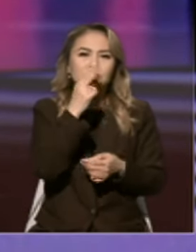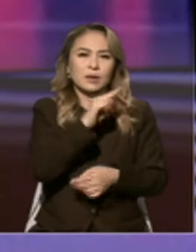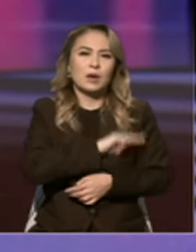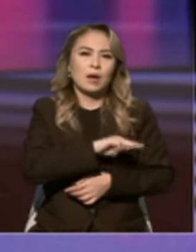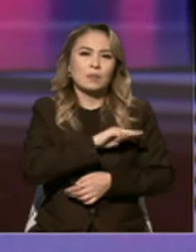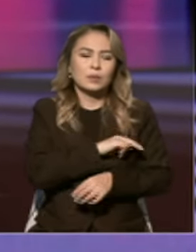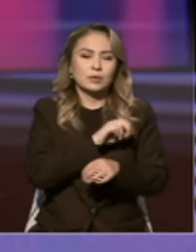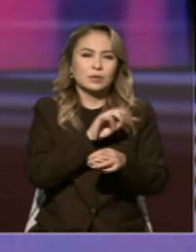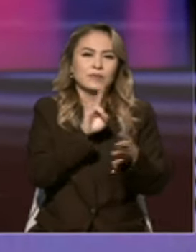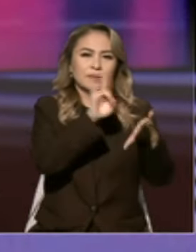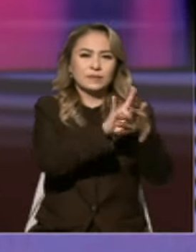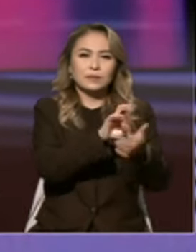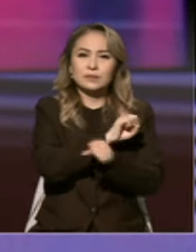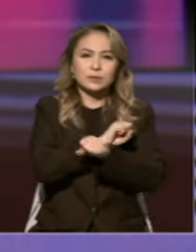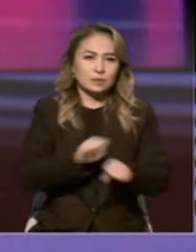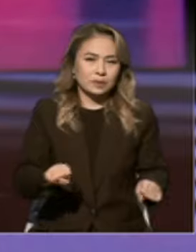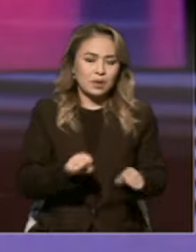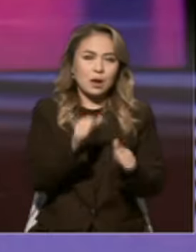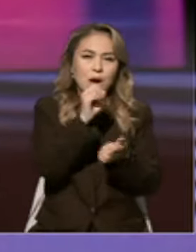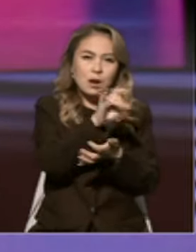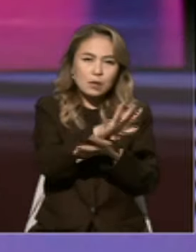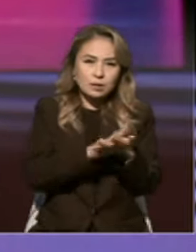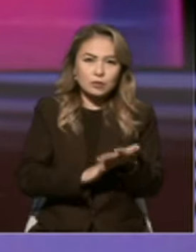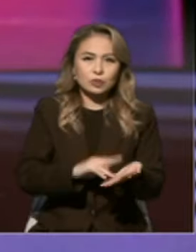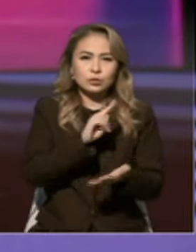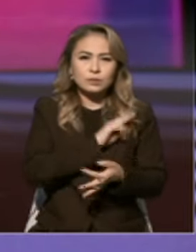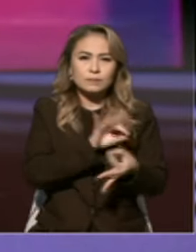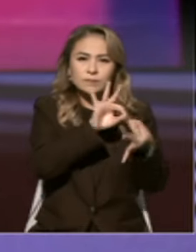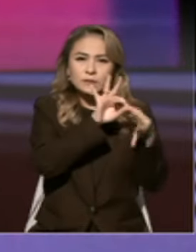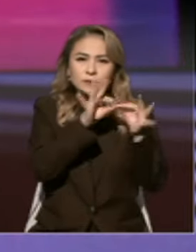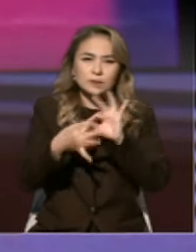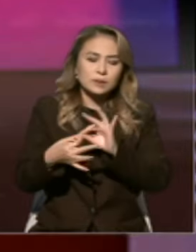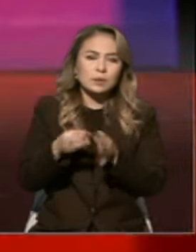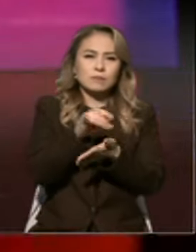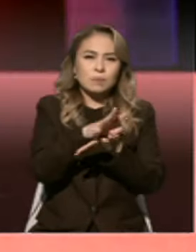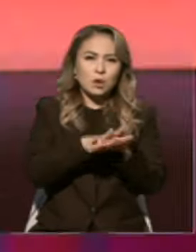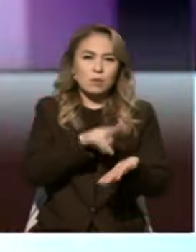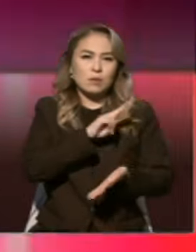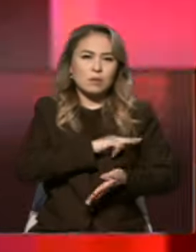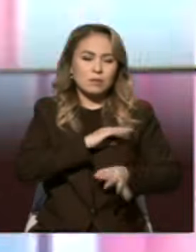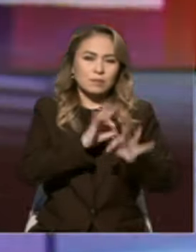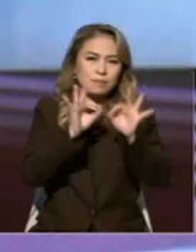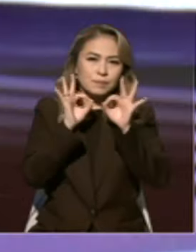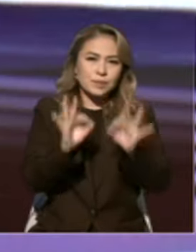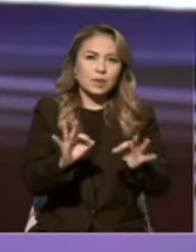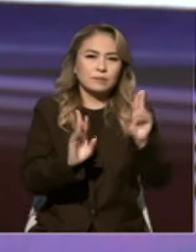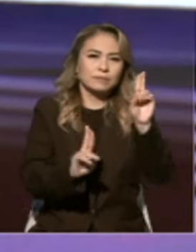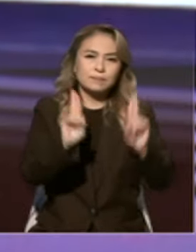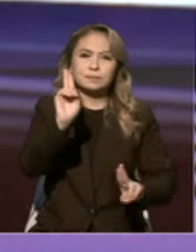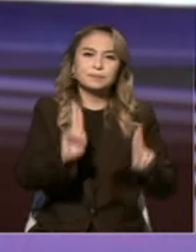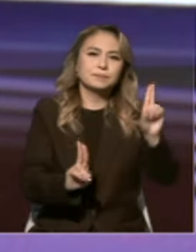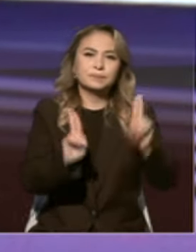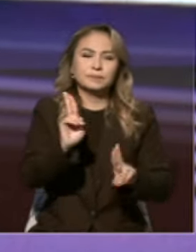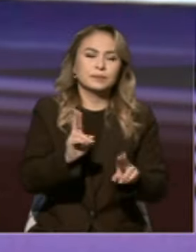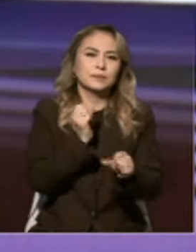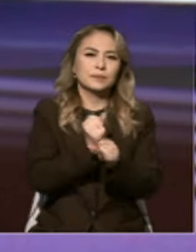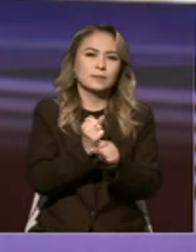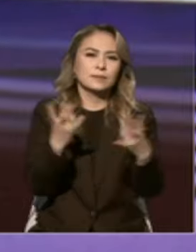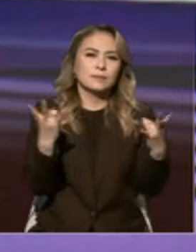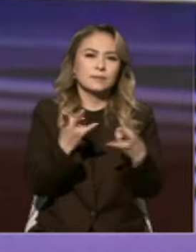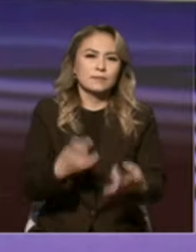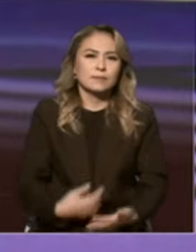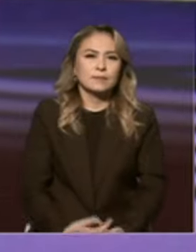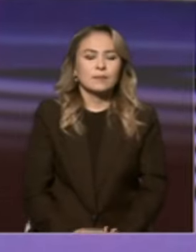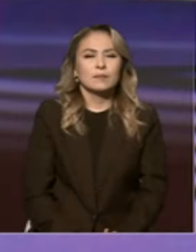су тасқыны өткеннен кейін әрі қарай тағы да жүйелі түрде біз жұмыс істеудің осының алгоритмін жүйесін қалыптастыруымыз керек. Босаң суға